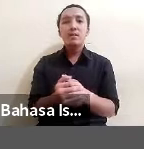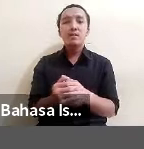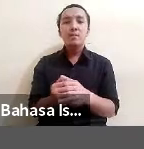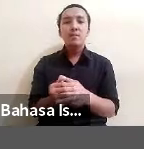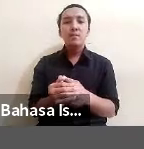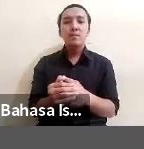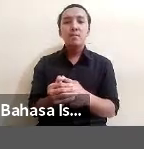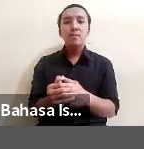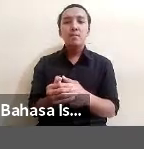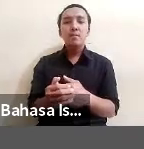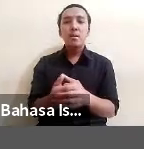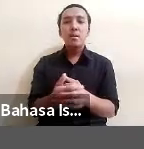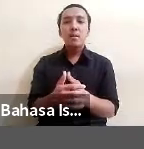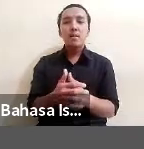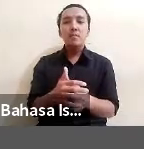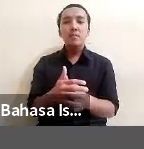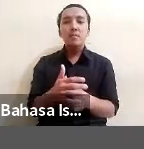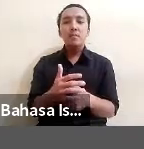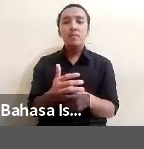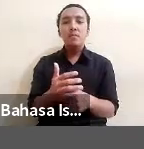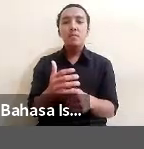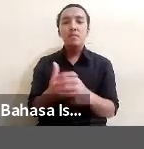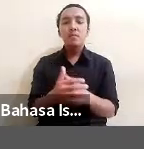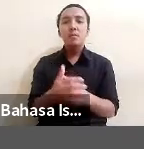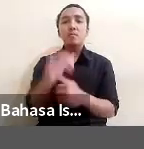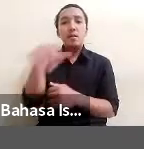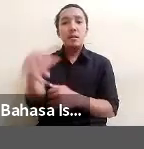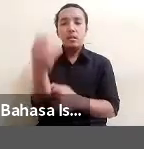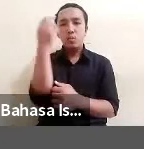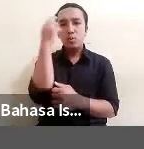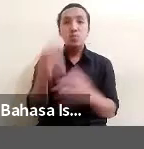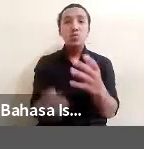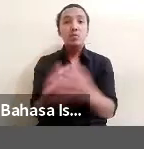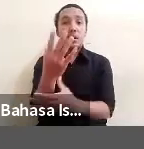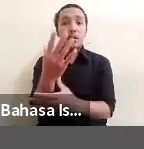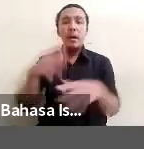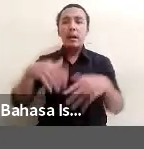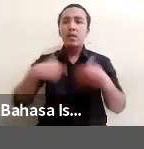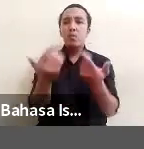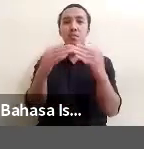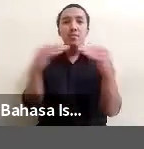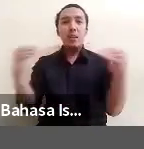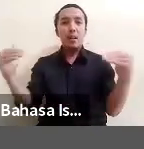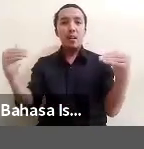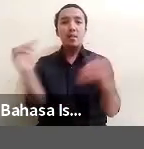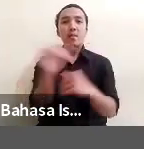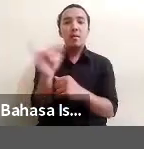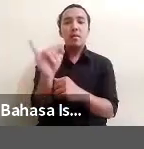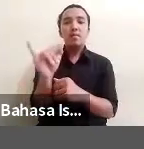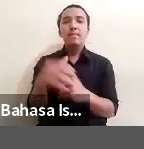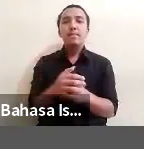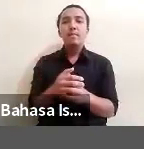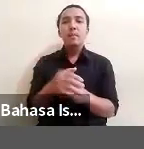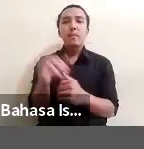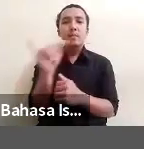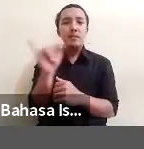itu. Sehingga untuk mewujudkan hidup setara dan semartabat sama dengan warga